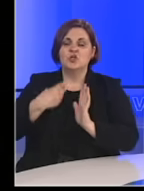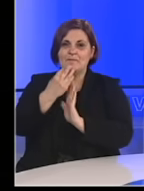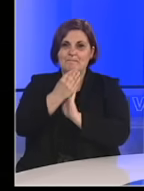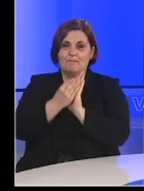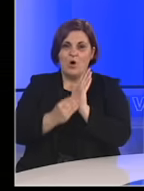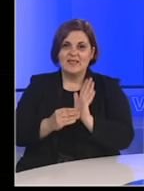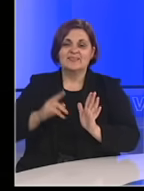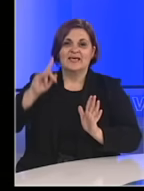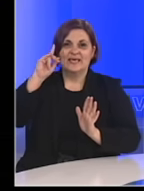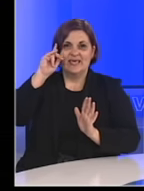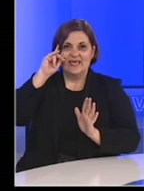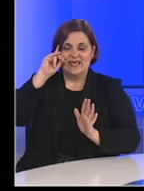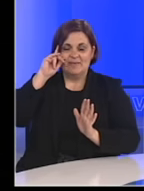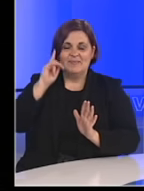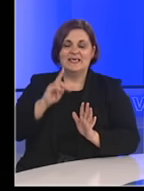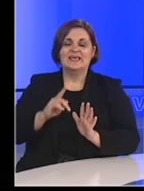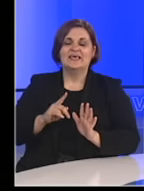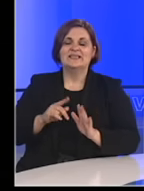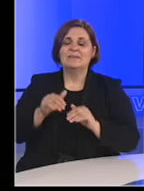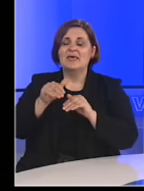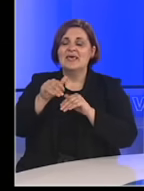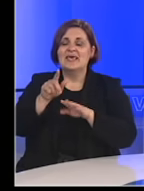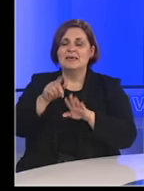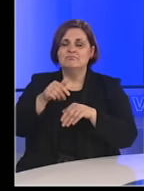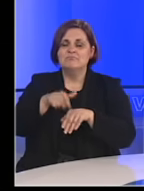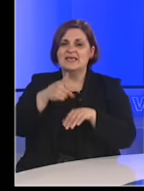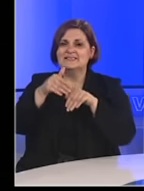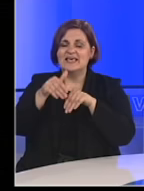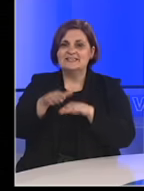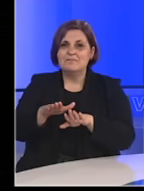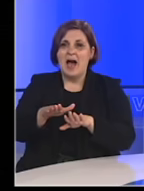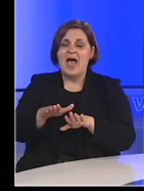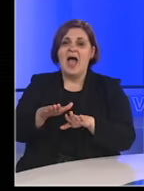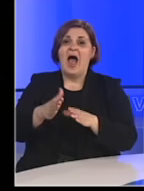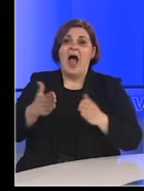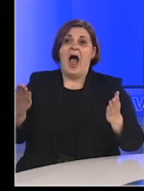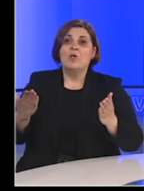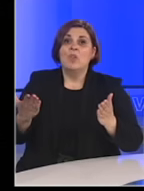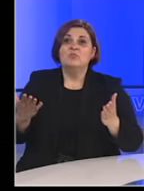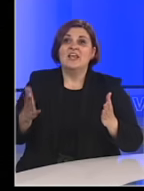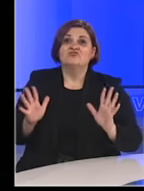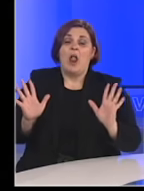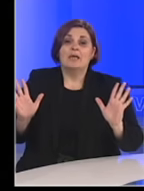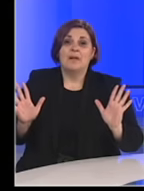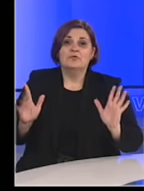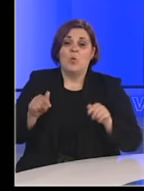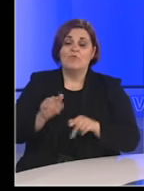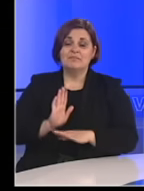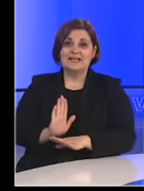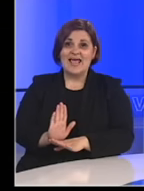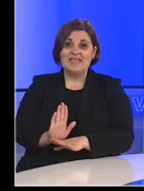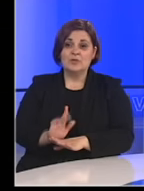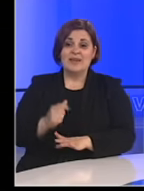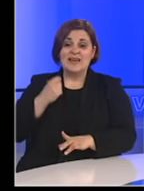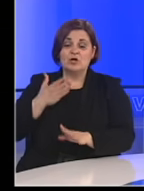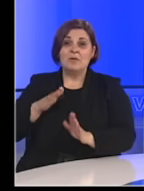podatke i mislim da može i maj bez ikakvih problema, ako baš nešto ne bude alarmantno. Ja vam govorim da u ovom trenutku znači ovih par